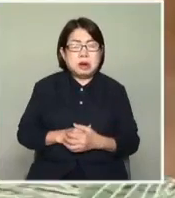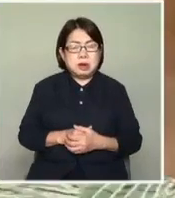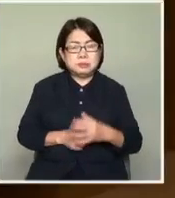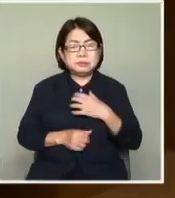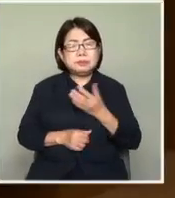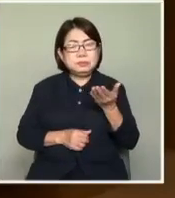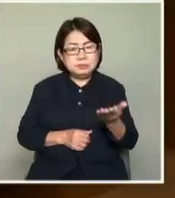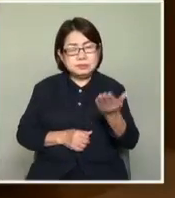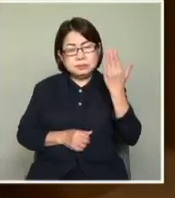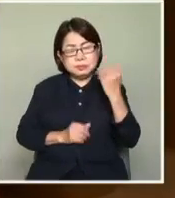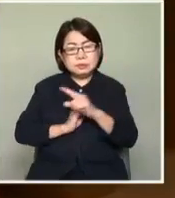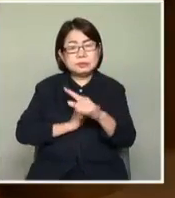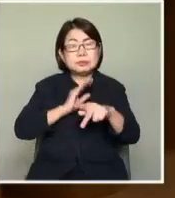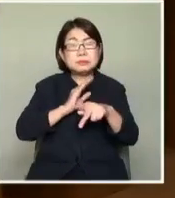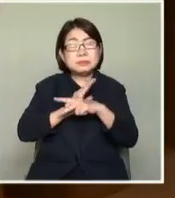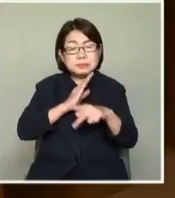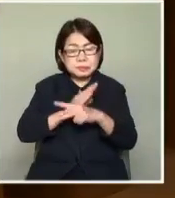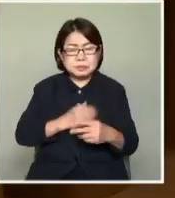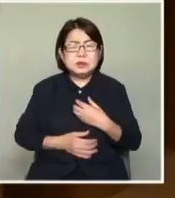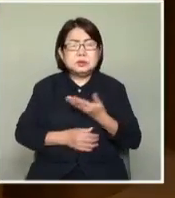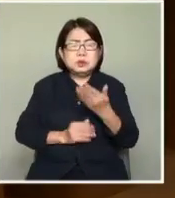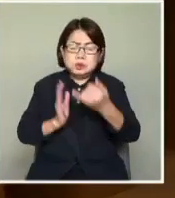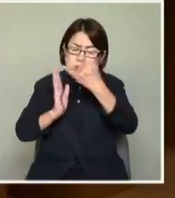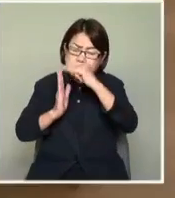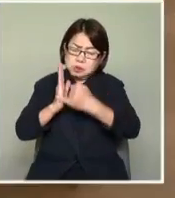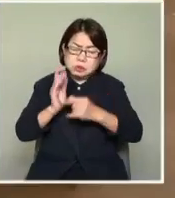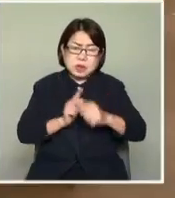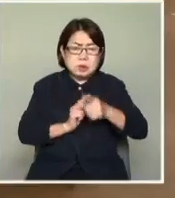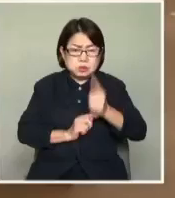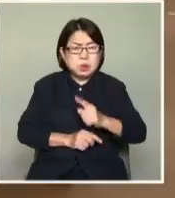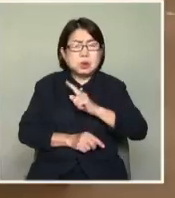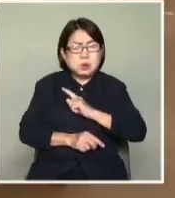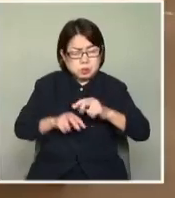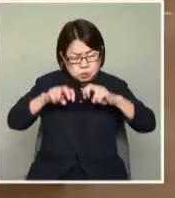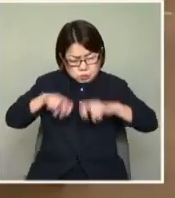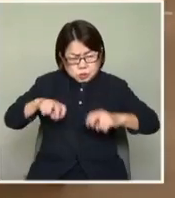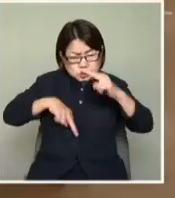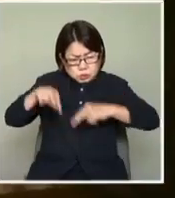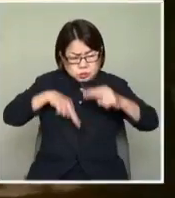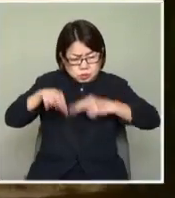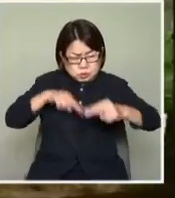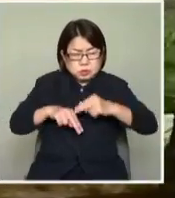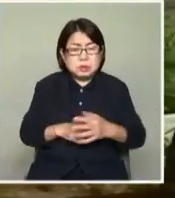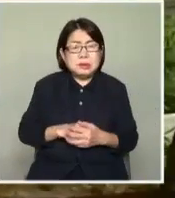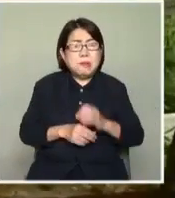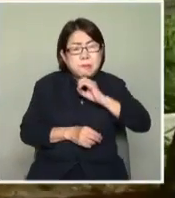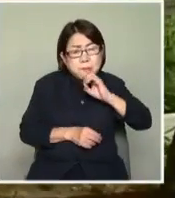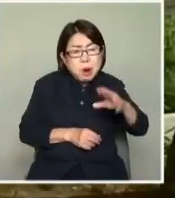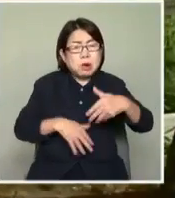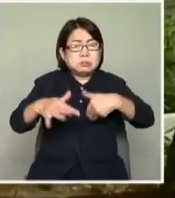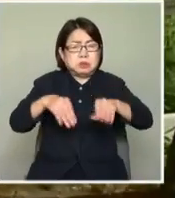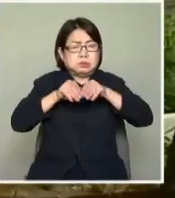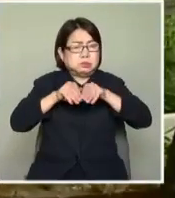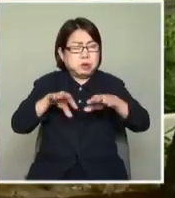องเมื่อวันพฤหัสบดีที่ผ่านมาให้หลายรัฐทำการเร่งตรวจหาเชื้อเพิ่มขึ้นรวมทั้งแจ้งข้อมูลต่อสาธารณชน